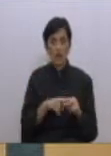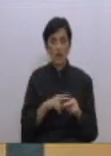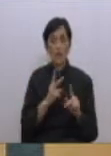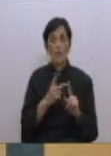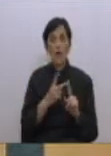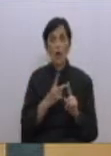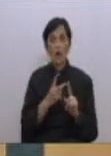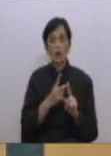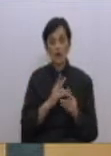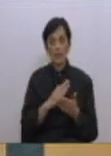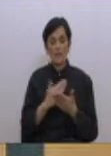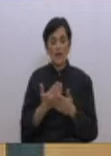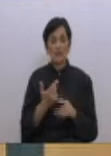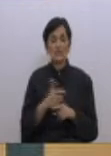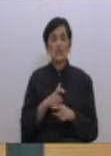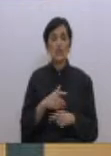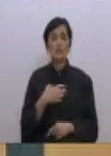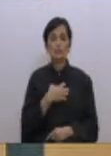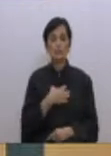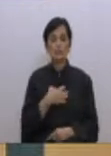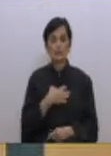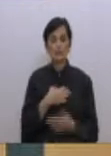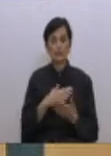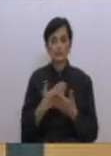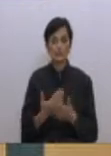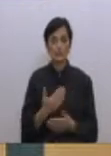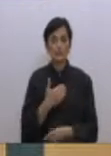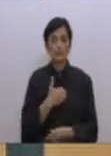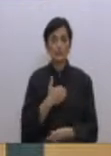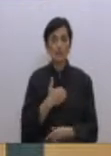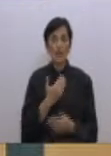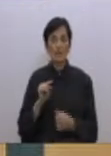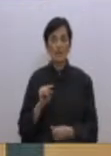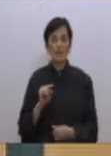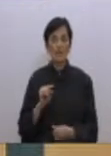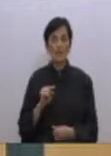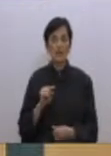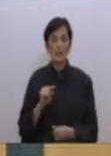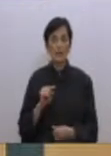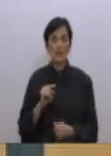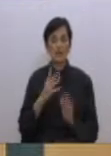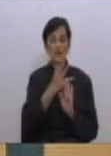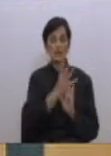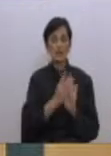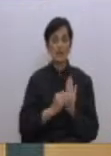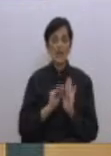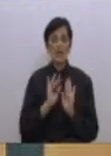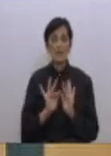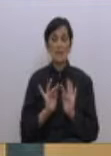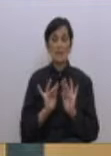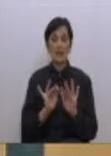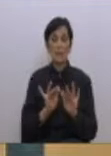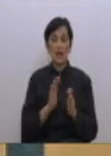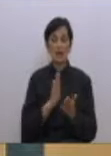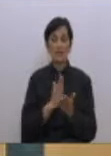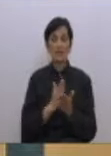Განხორციელებული ნაწილი და ძალიან მნიშვნელოვანი ნაწილი ჩვენი რეკომენდაციების იმპლემენტაციის